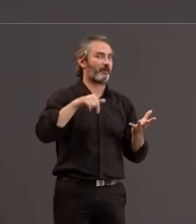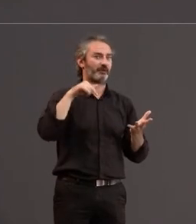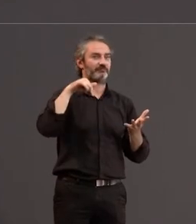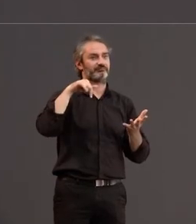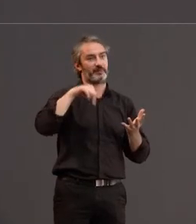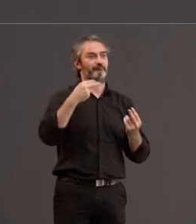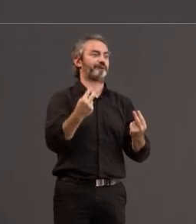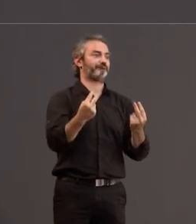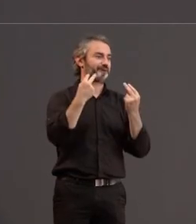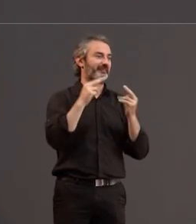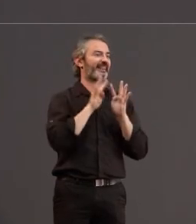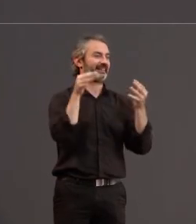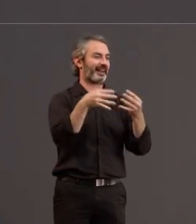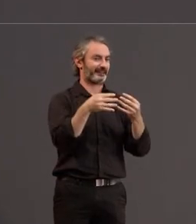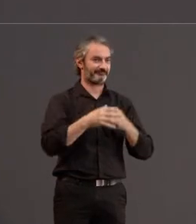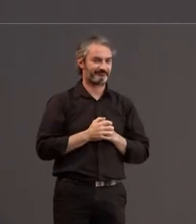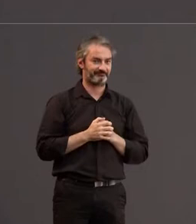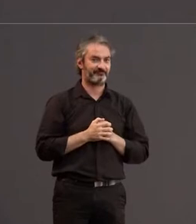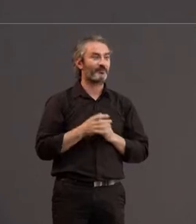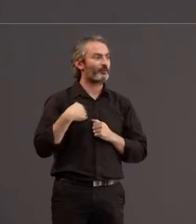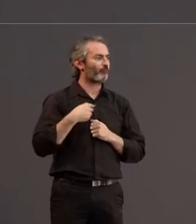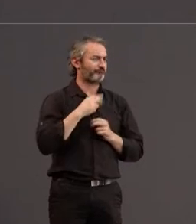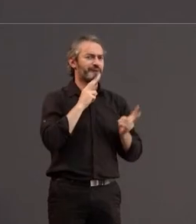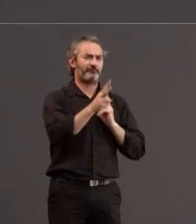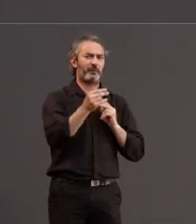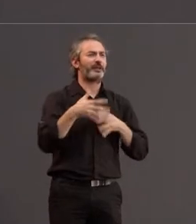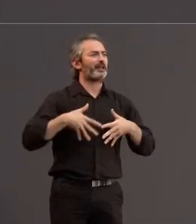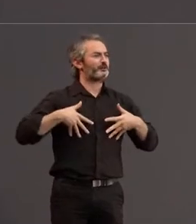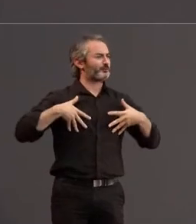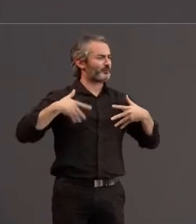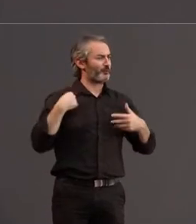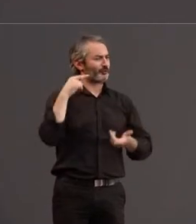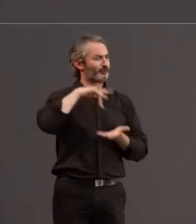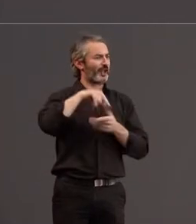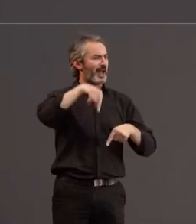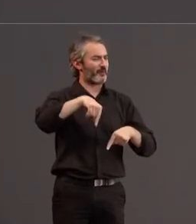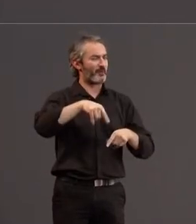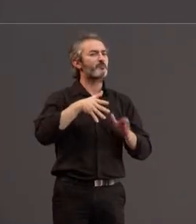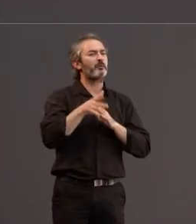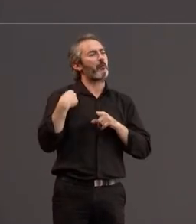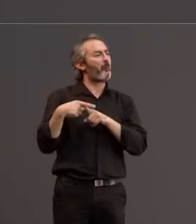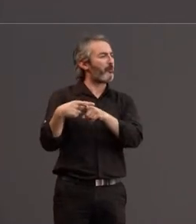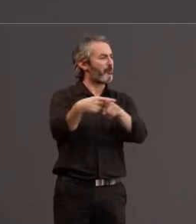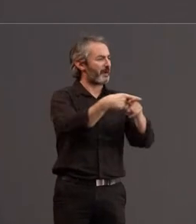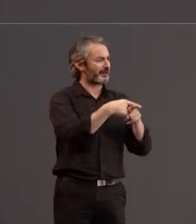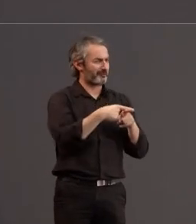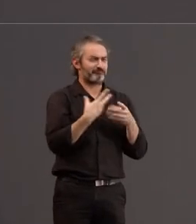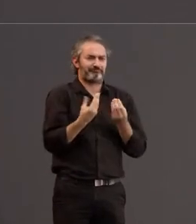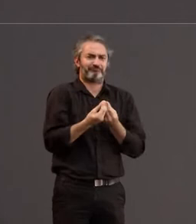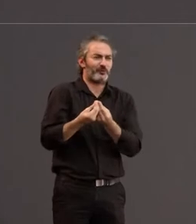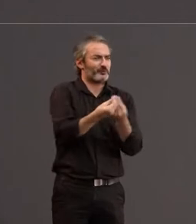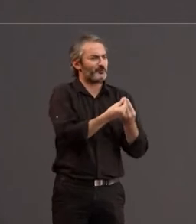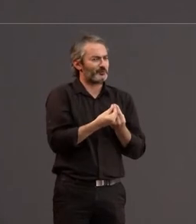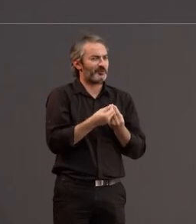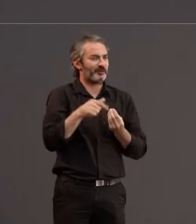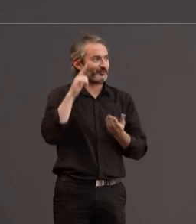seguint des d'internet. He de dir que em fa molta il·lusió ser avui aquí amb vosaltres compartint aquest moment que som molt conscient